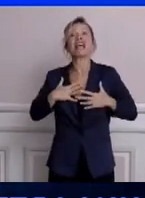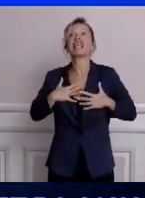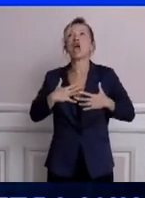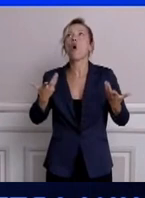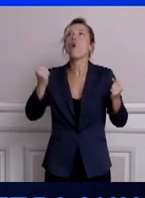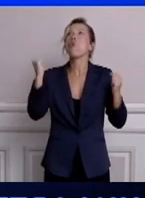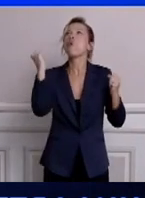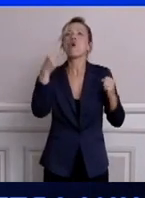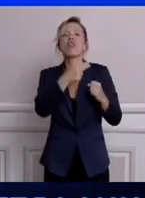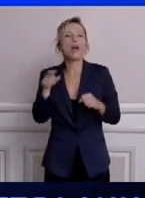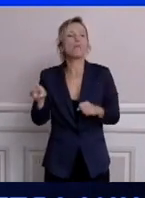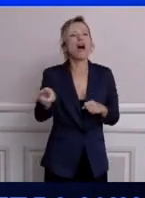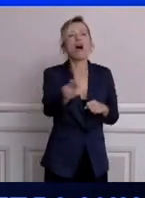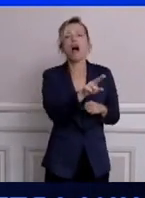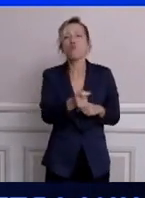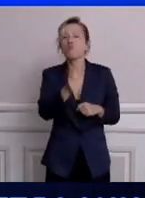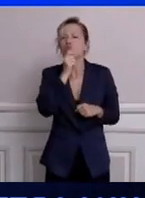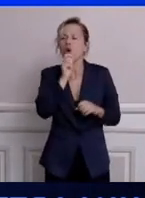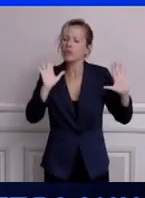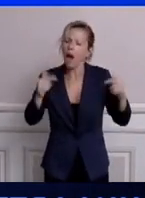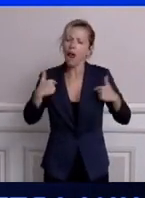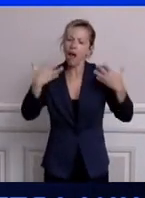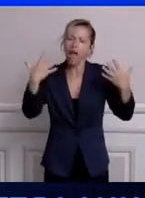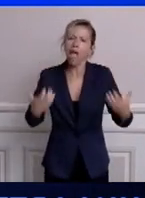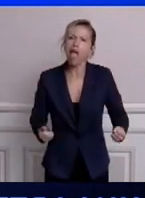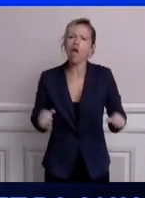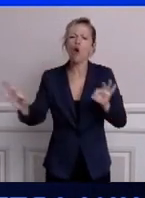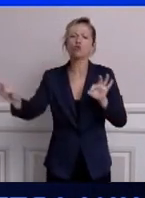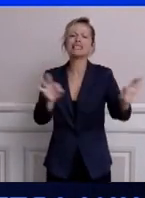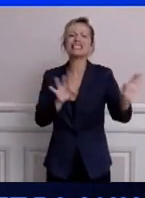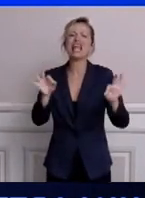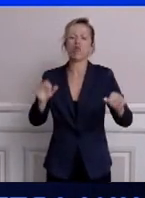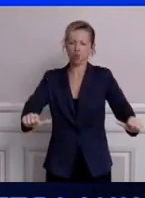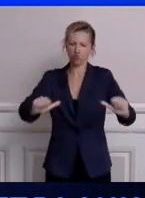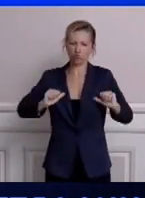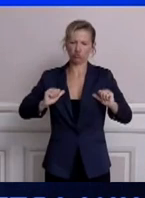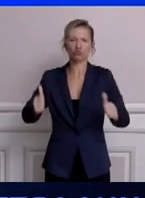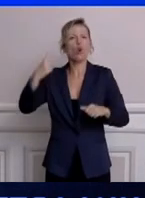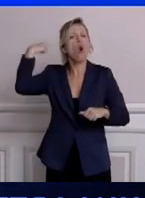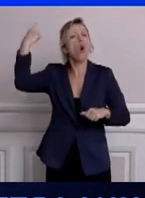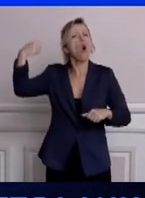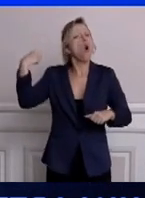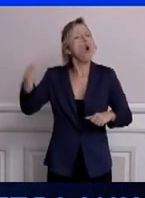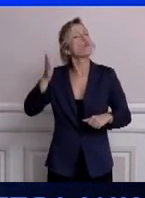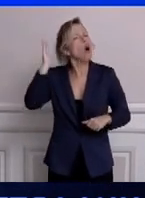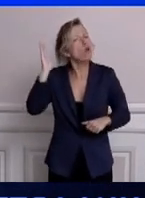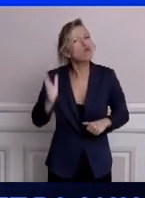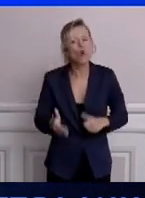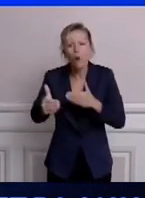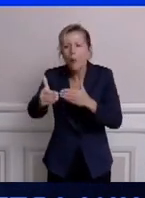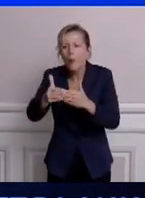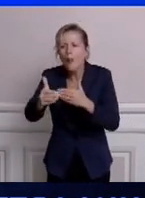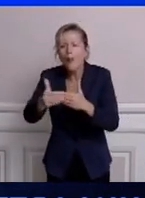όμως να δημιουργώ όραμα, να δουλεύω με σχέδιο, να θέτω στόχους και να τους υλοποιώ σε στενά χρονικά